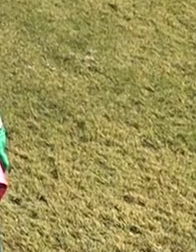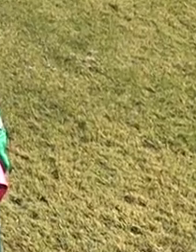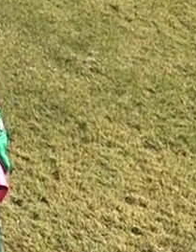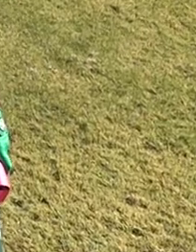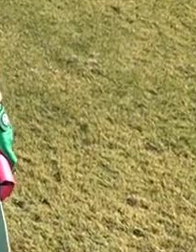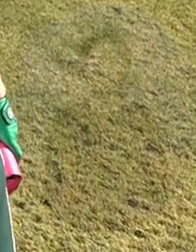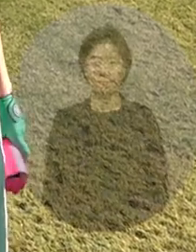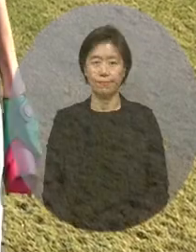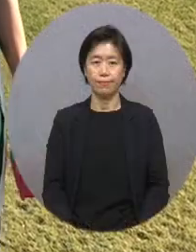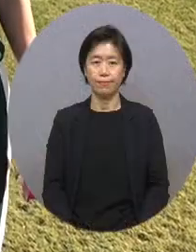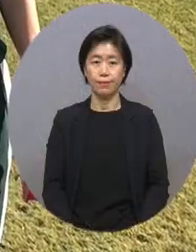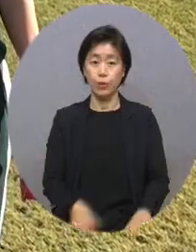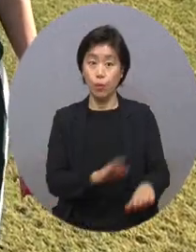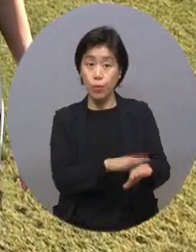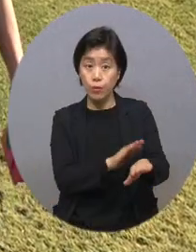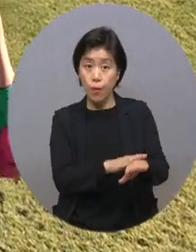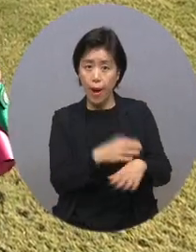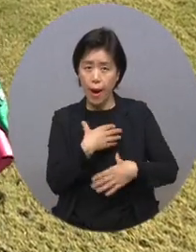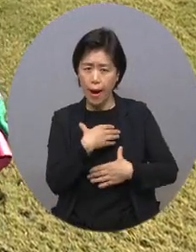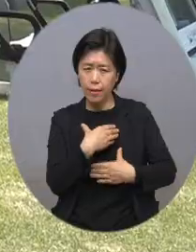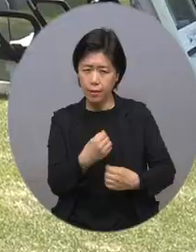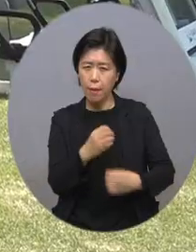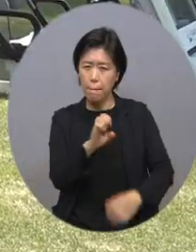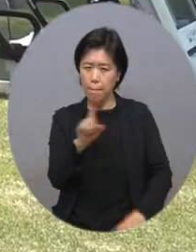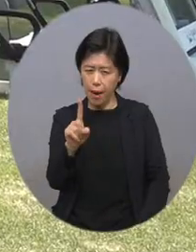왼쪽 안전한 팔을 택했는데.